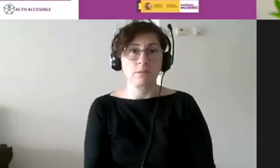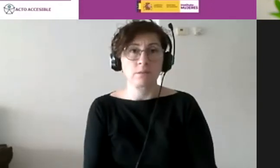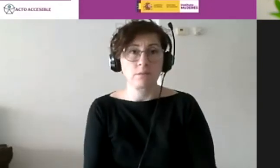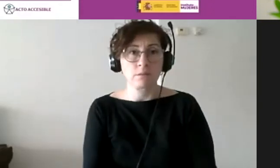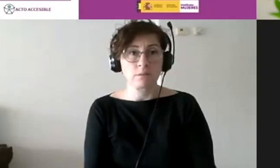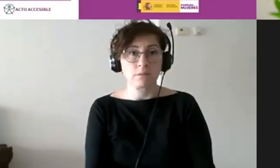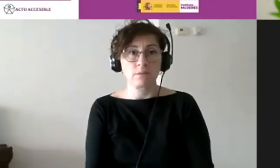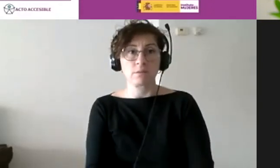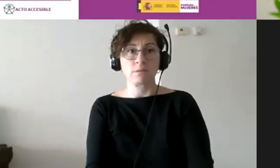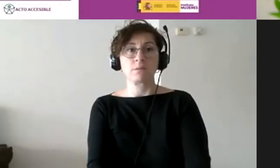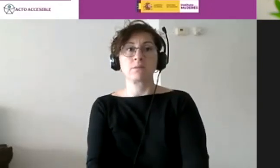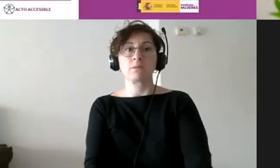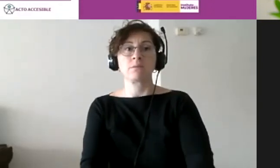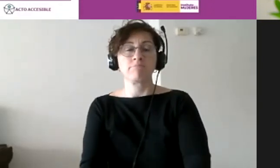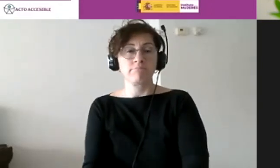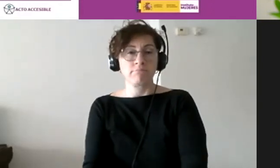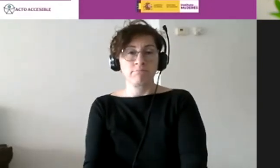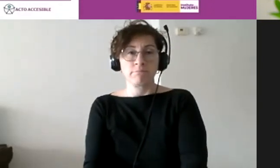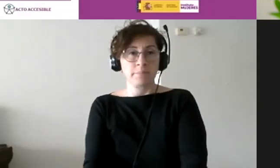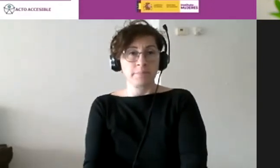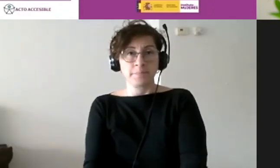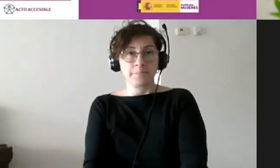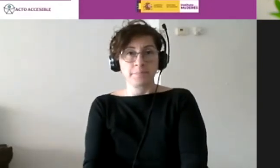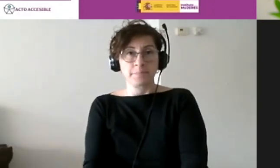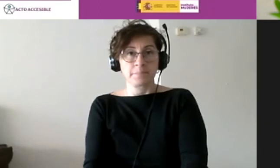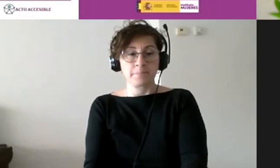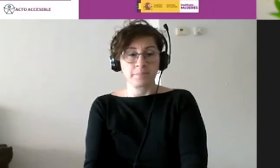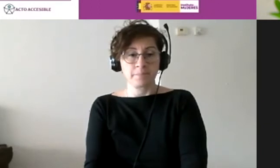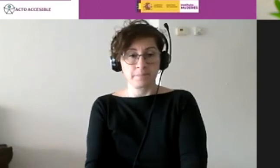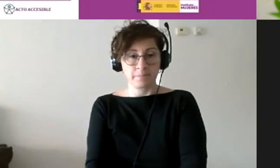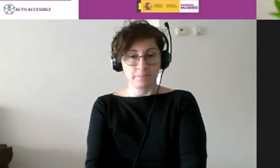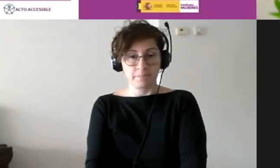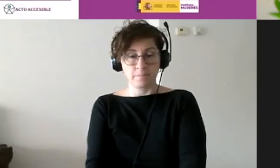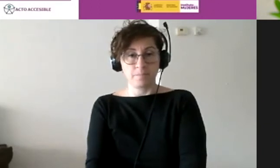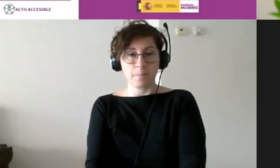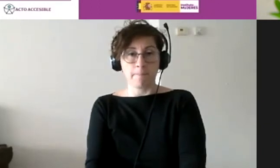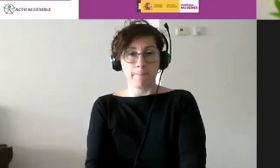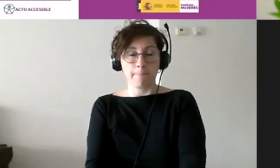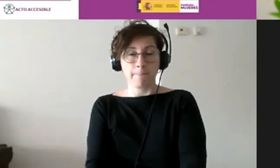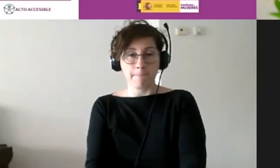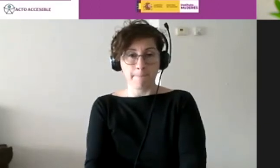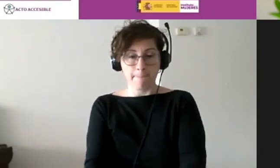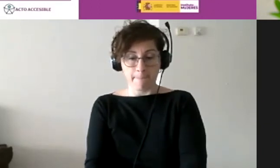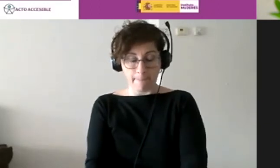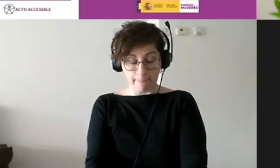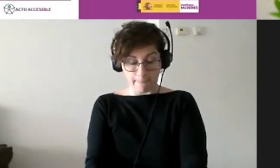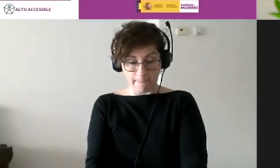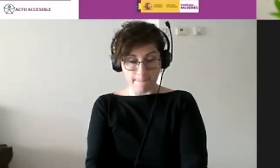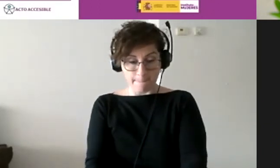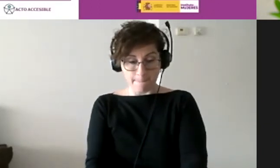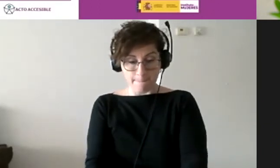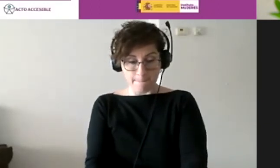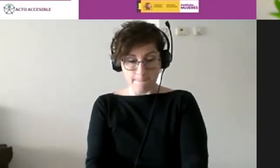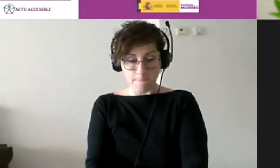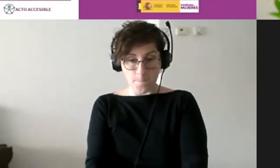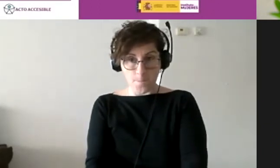Сегодня созданный нами центр общественностью, который находится в городе Краматорске, он